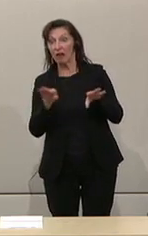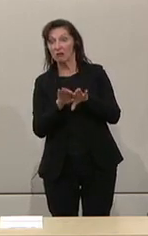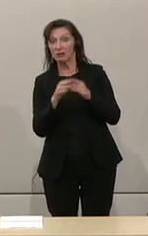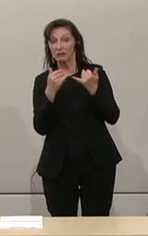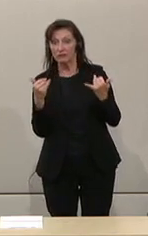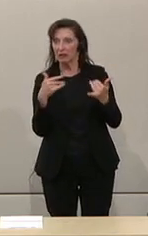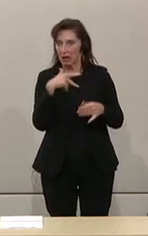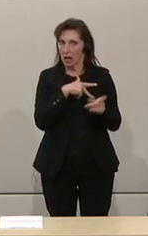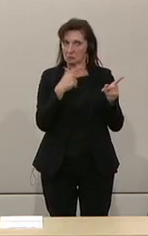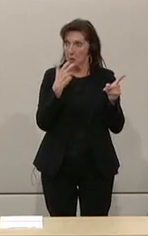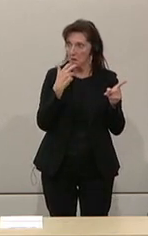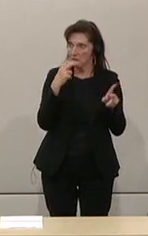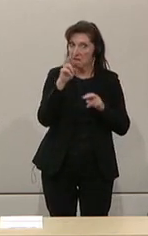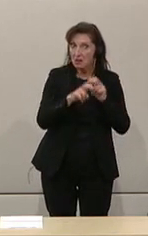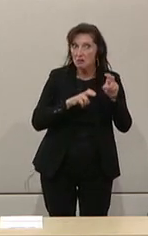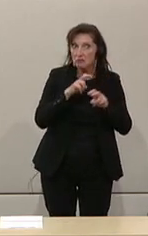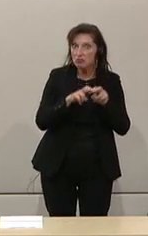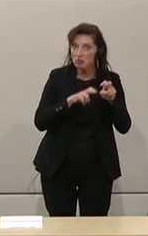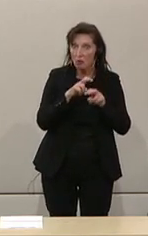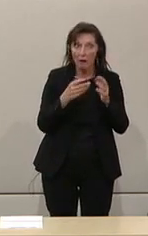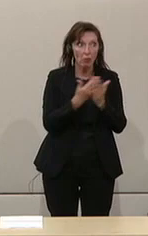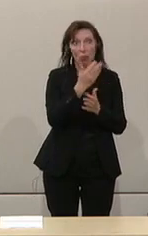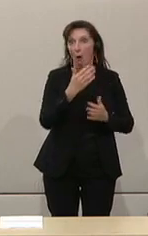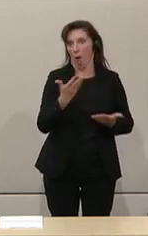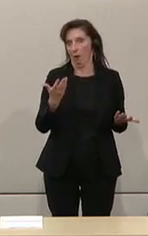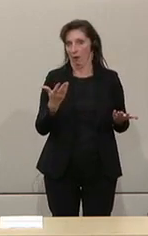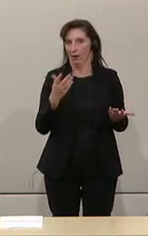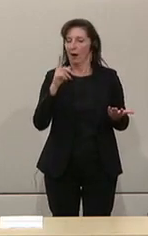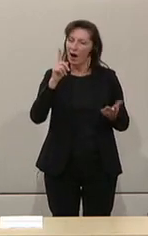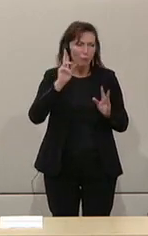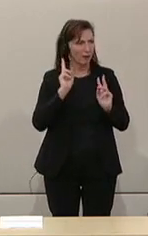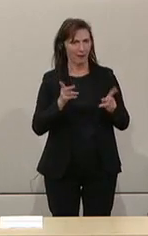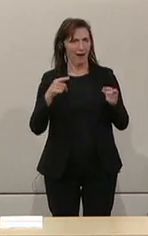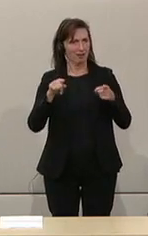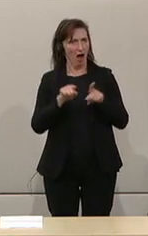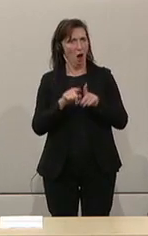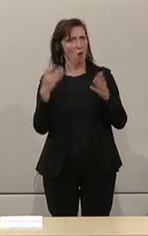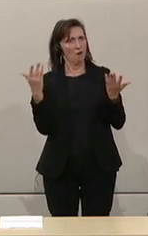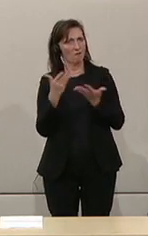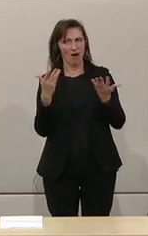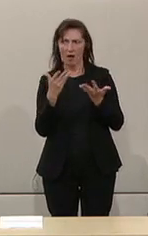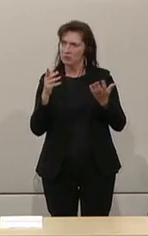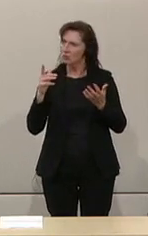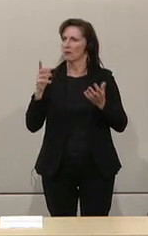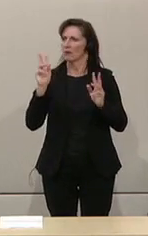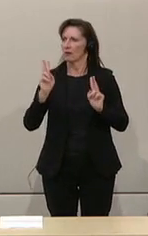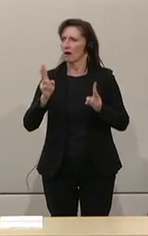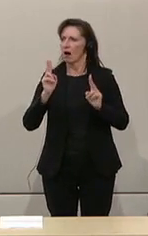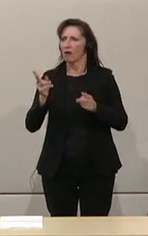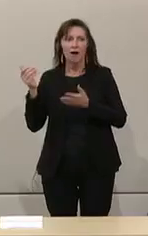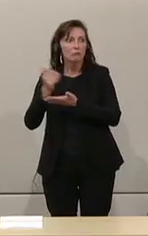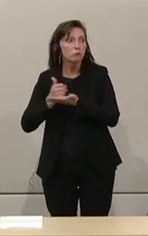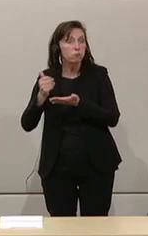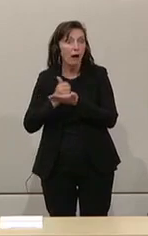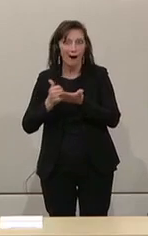Man kann aber auch Einsparungen tätigen. Aber Gerechtigkeitslücken ausschließlich mit neuen Steuern